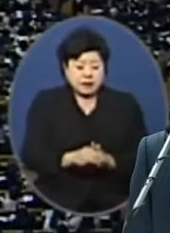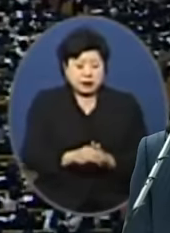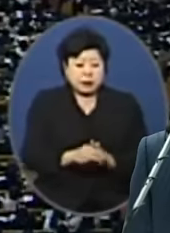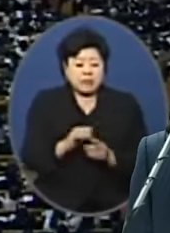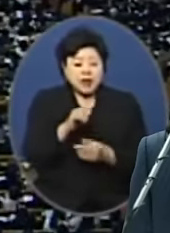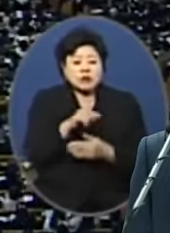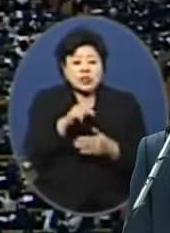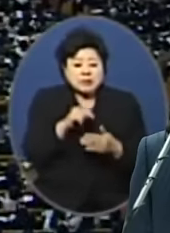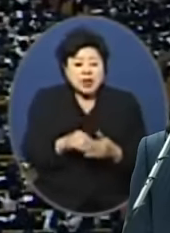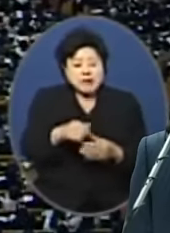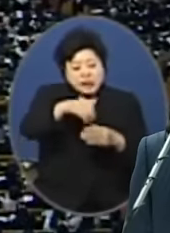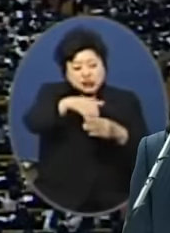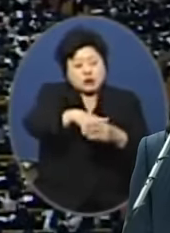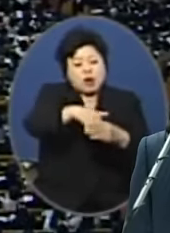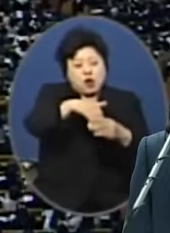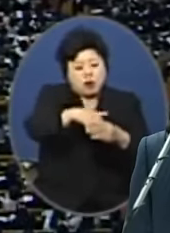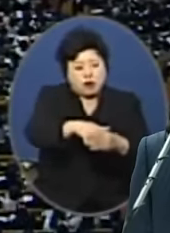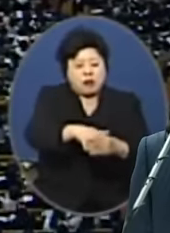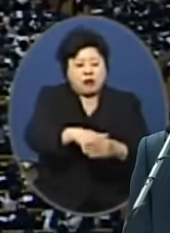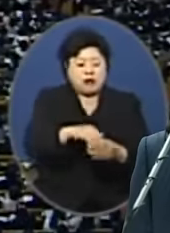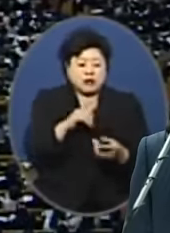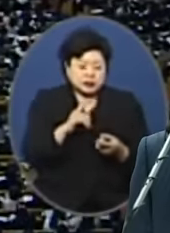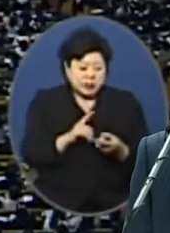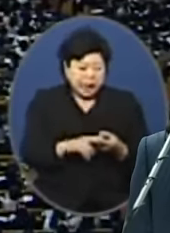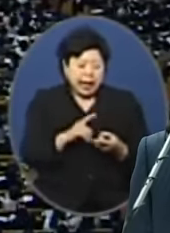우리 마음속에 심어져서 그것이